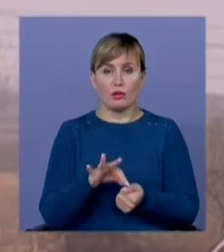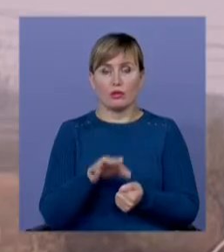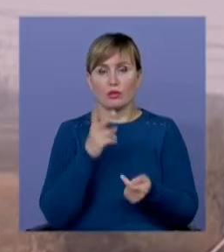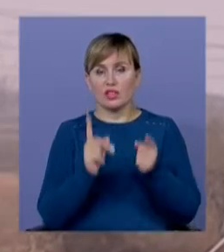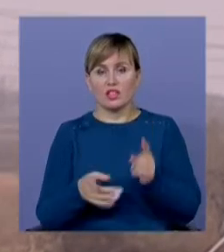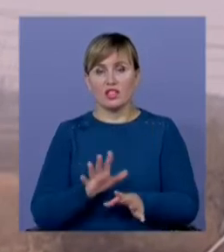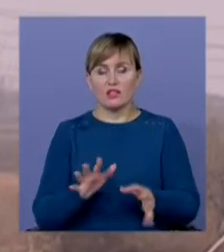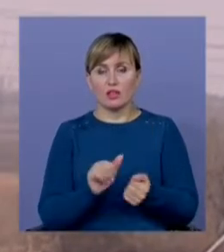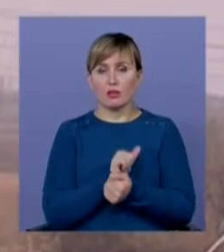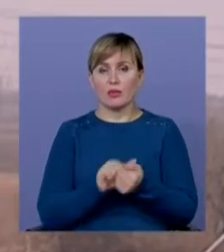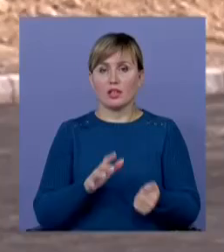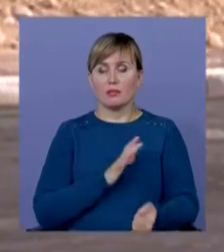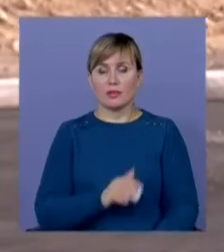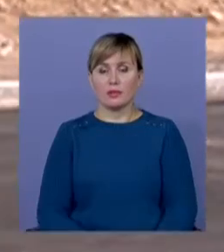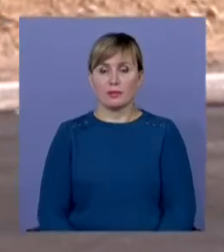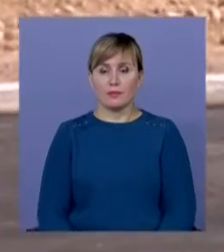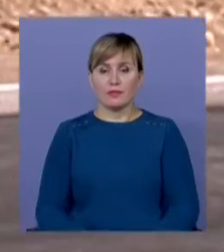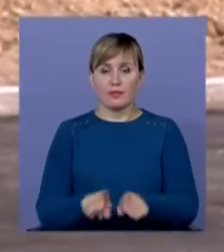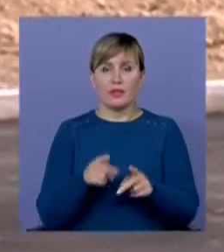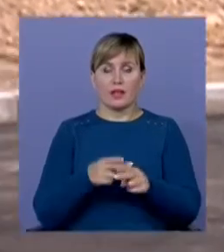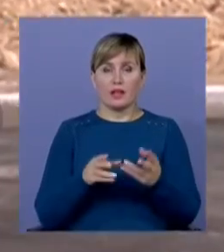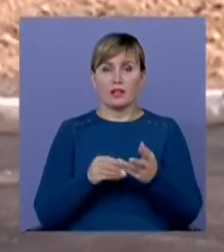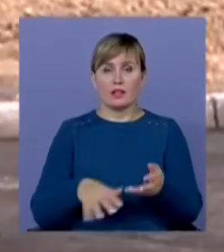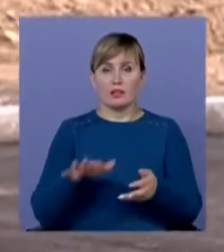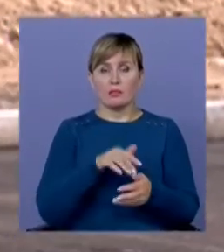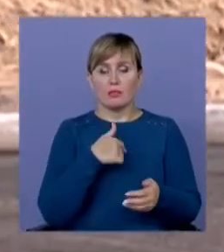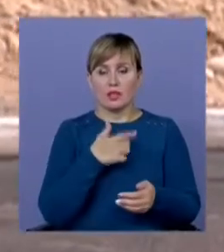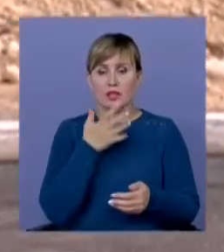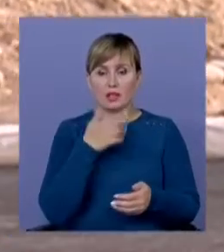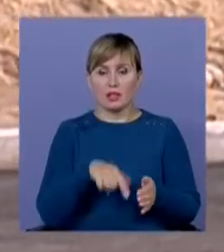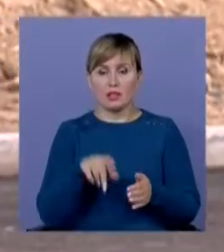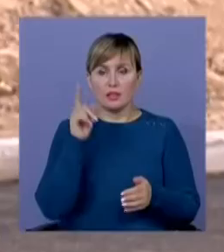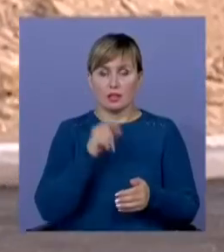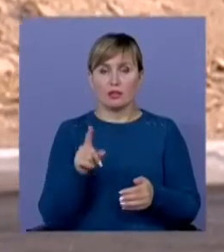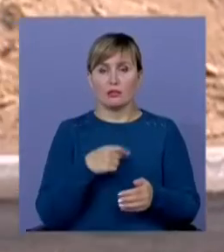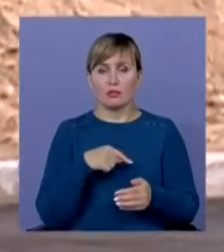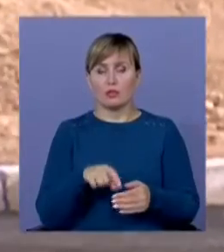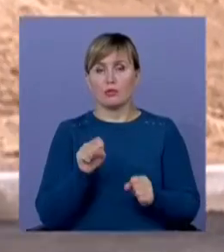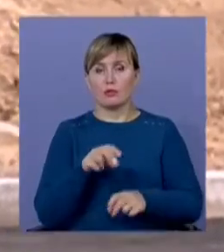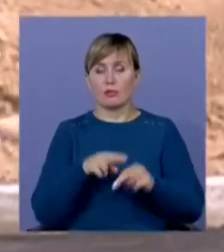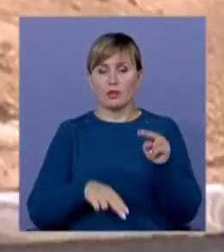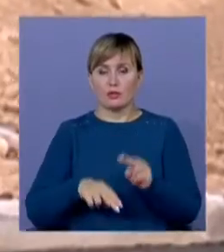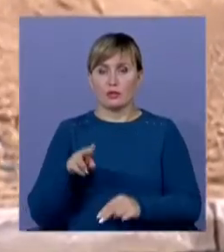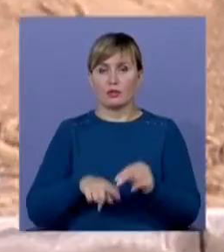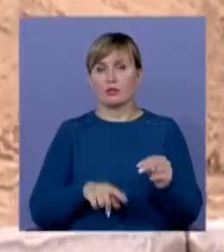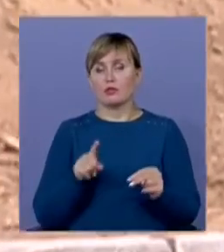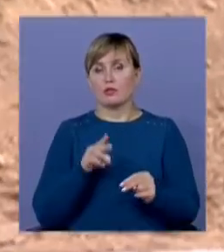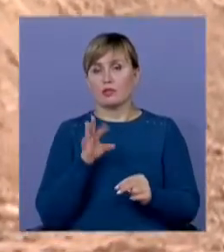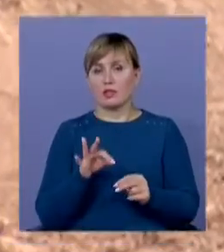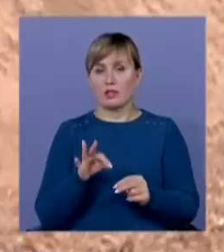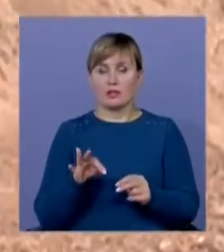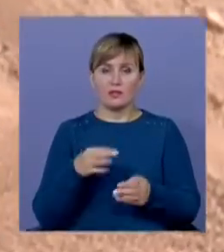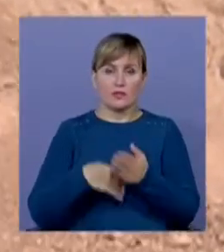оказались недействительными. Все равно эта земля как-то меня грела. Знала, что когда-то я могу построить здесь что-то, выйду